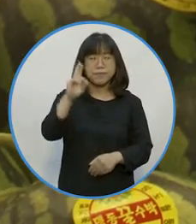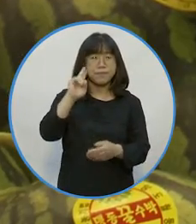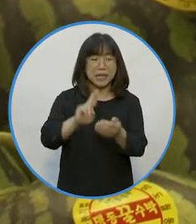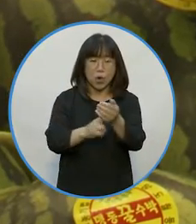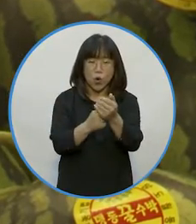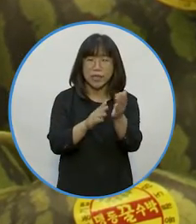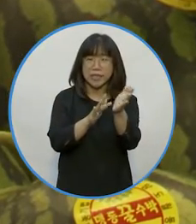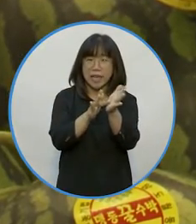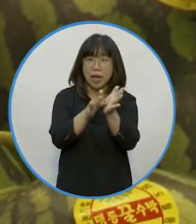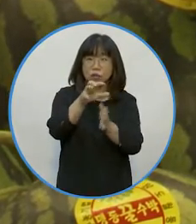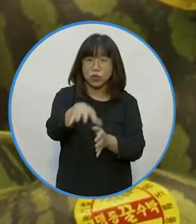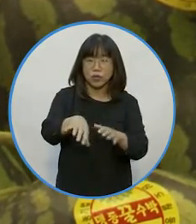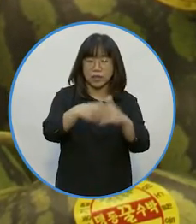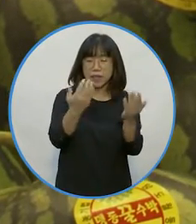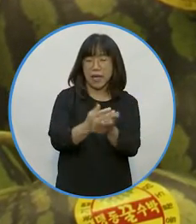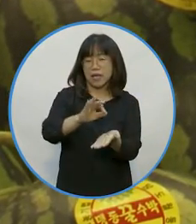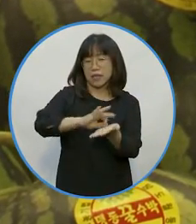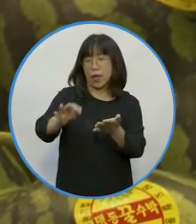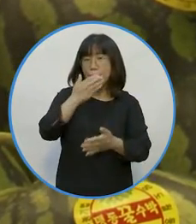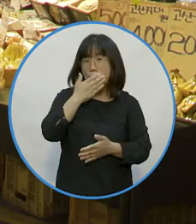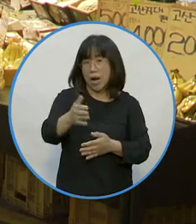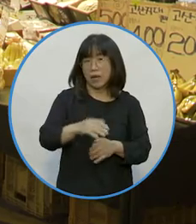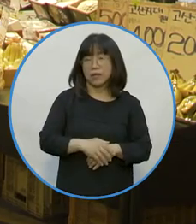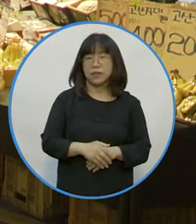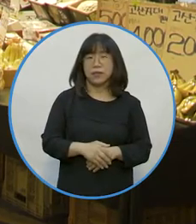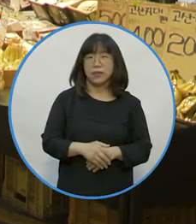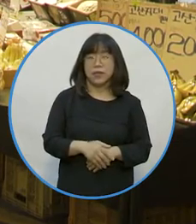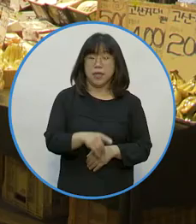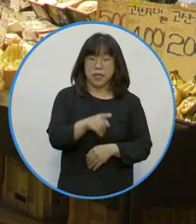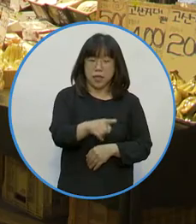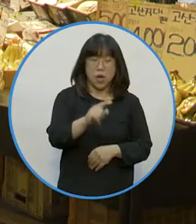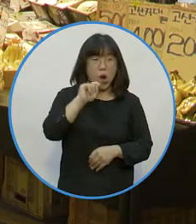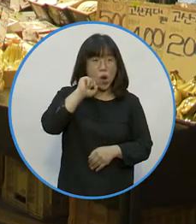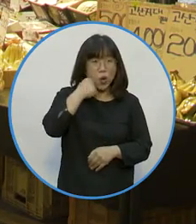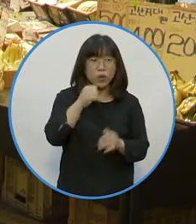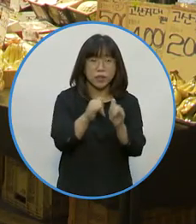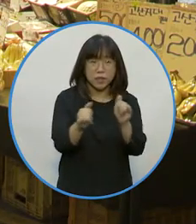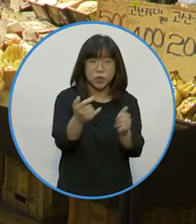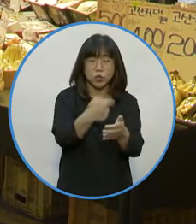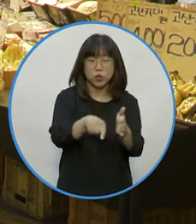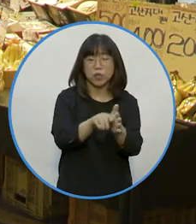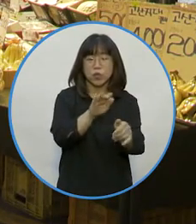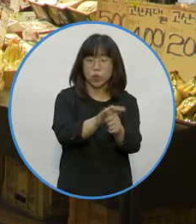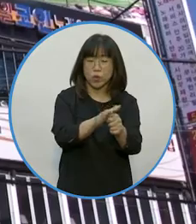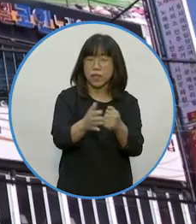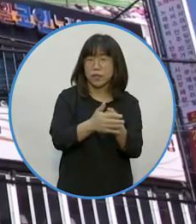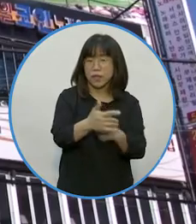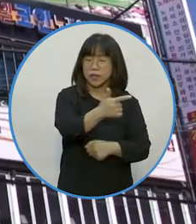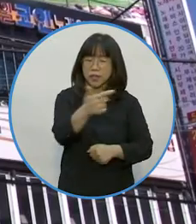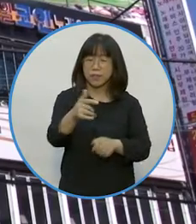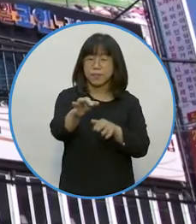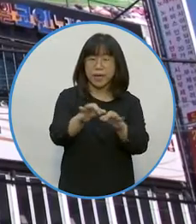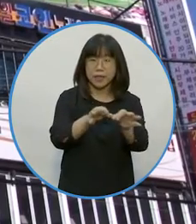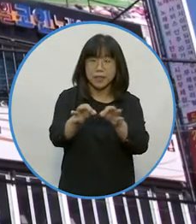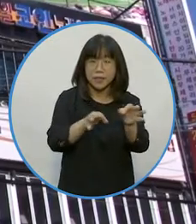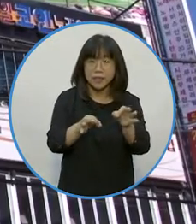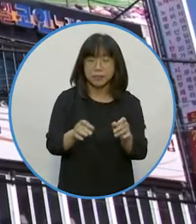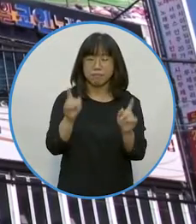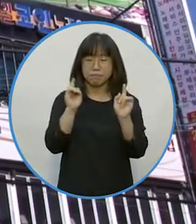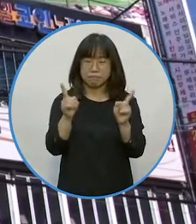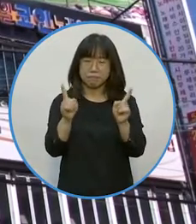편의점 등 12,000여 개 업소에서 모두 사용 가능하며 소상공인 지원 취지에 따라 대형마트와